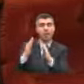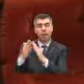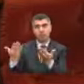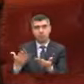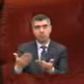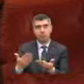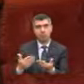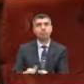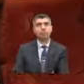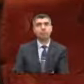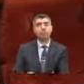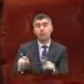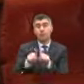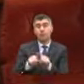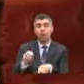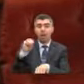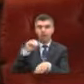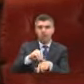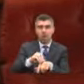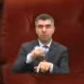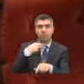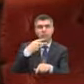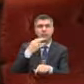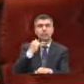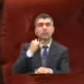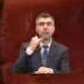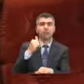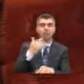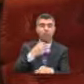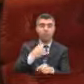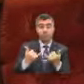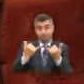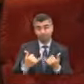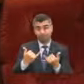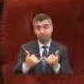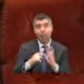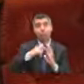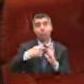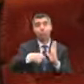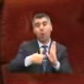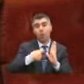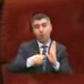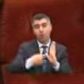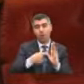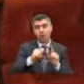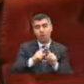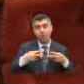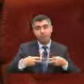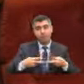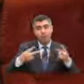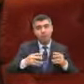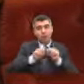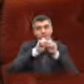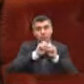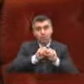أنا تكلمت فيه وعاودت نأكد عليه، تنقول أن المشروع الآن اللي عندنا وتغطية جميع القرى.